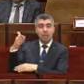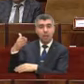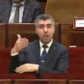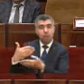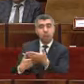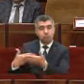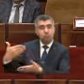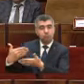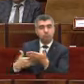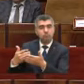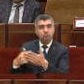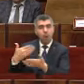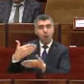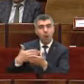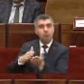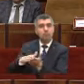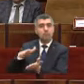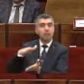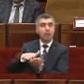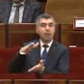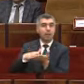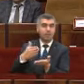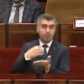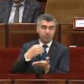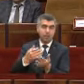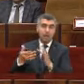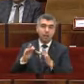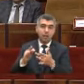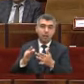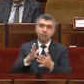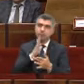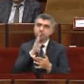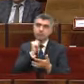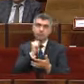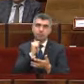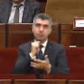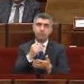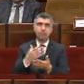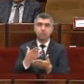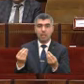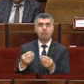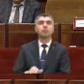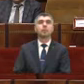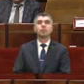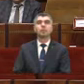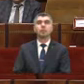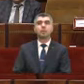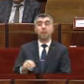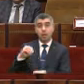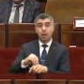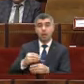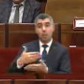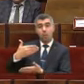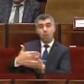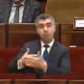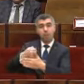عندنا تعاملات ورقيه واخا مشينا في الرقمنه في مجالات كثيره، ولكن عاد مازال عندنا هذا الاشكال. العقود للازدياد